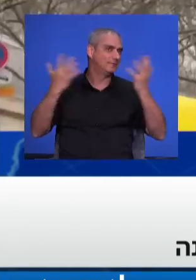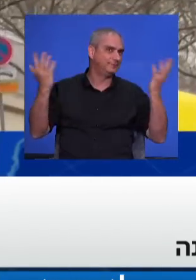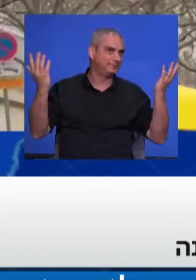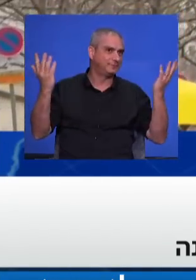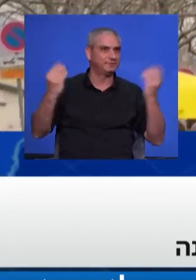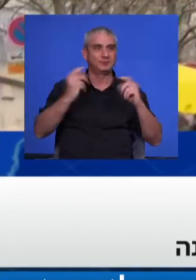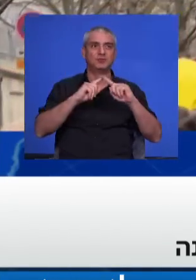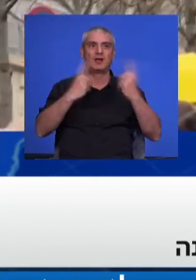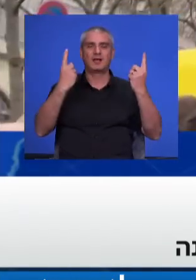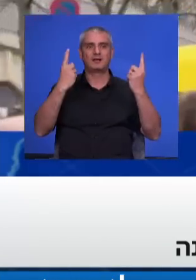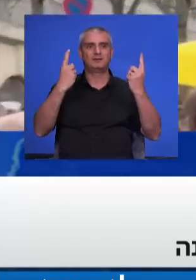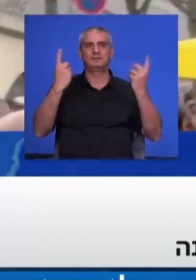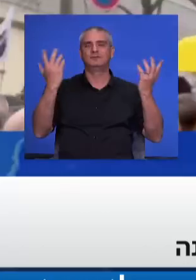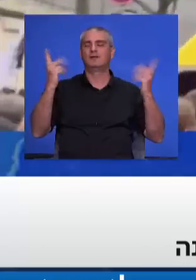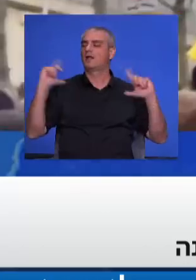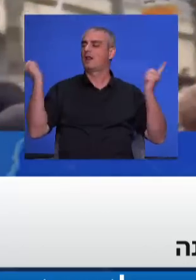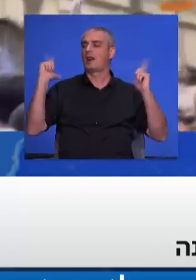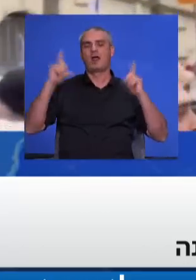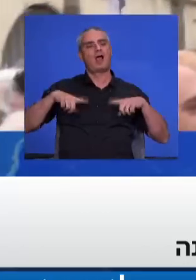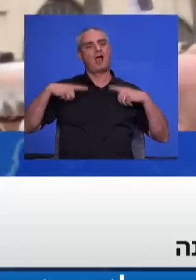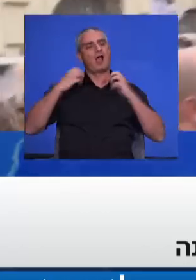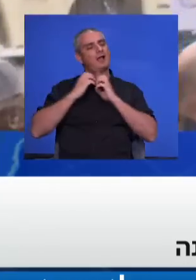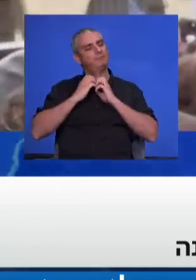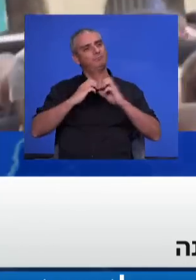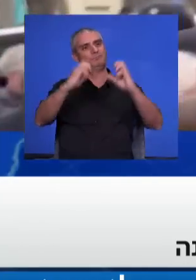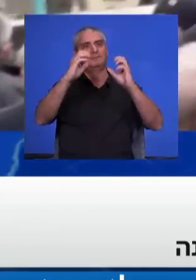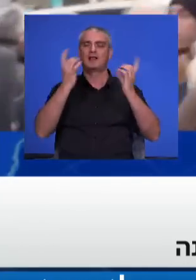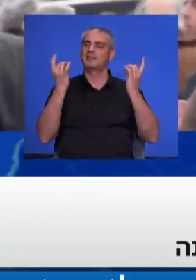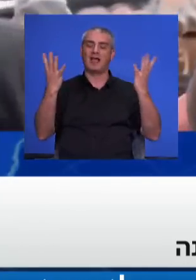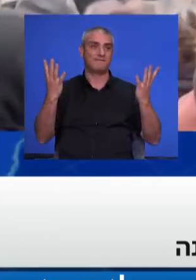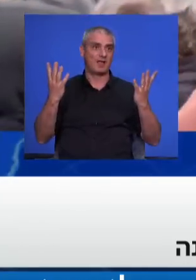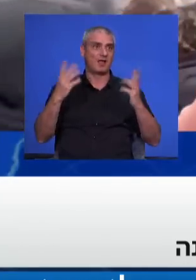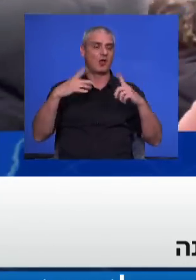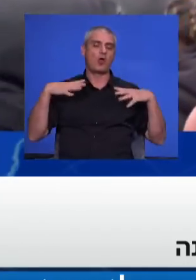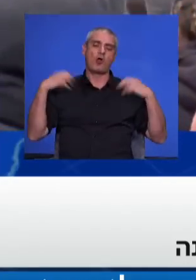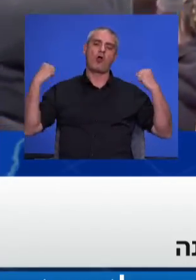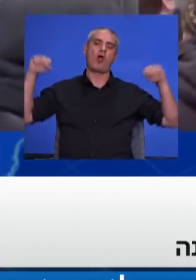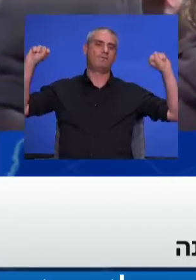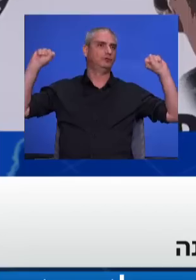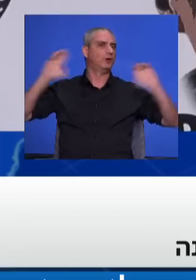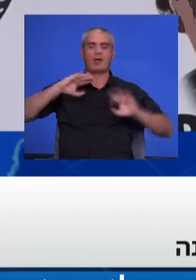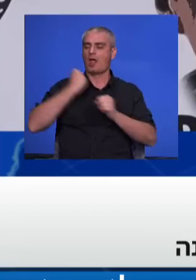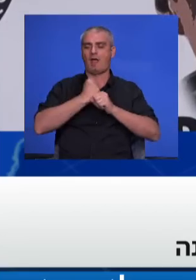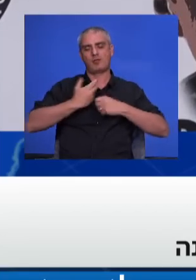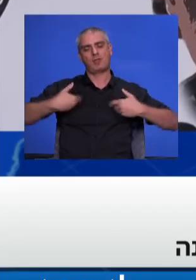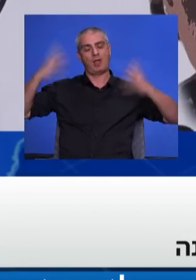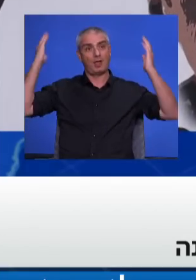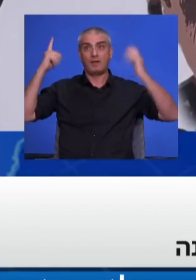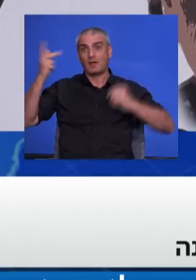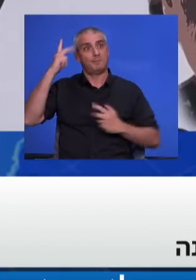משהו אחר, ובעצם לבלות השנים האחרונות בטבע, בחופש מלא, בלי עבודה, והם